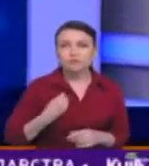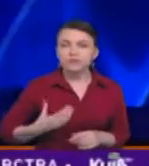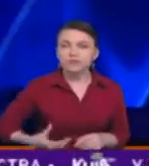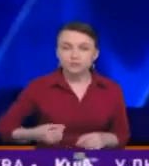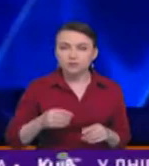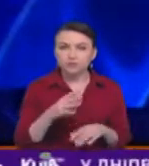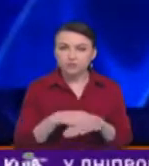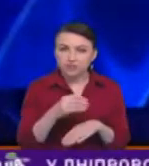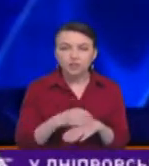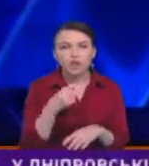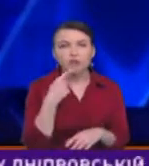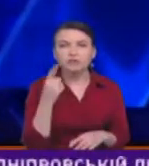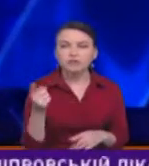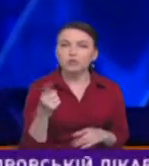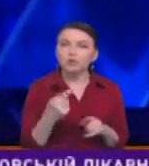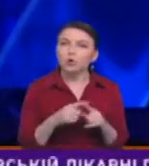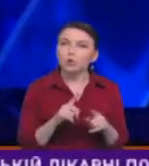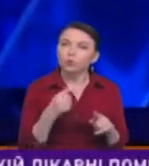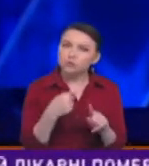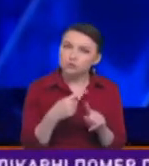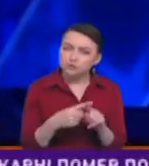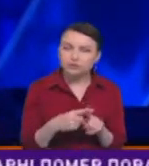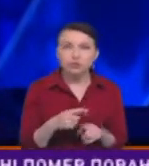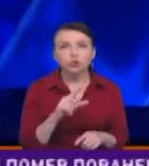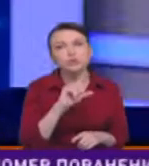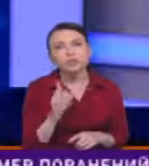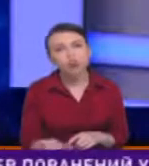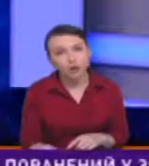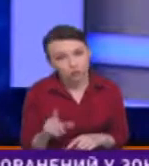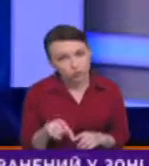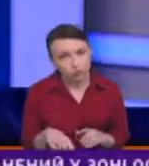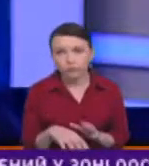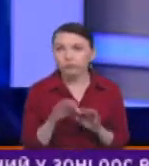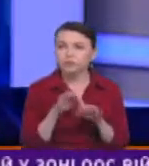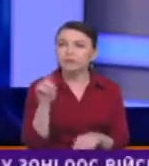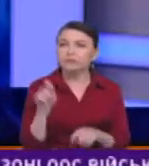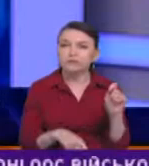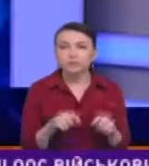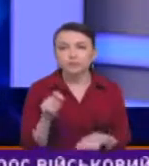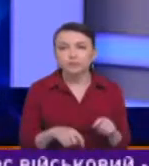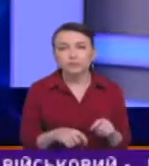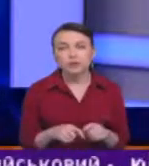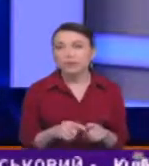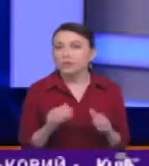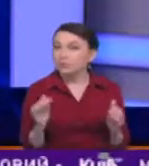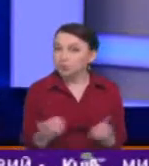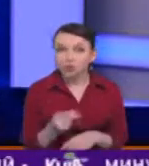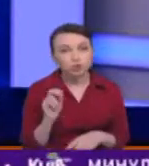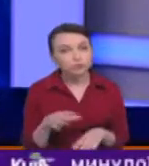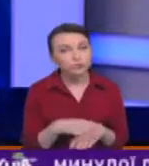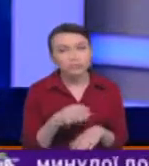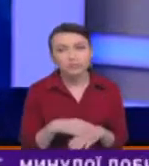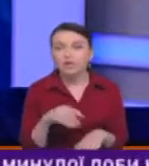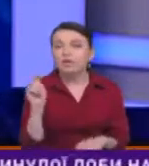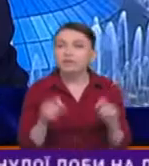позитив. Але референдум проводила мусолінська Італія, і дуже багато, не менше, ніж швейцарці.